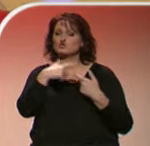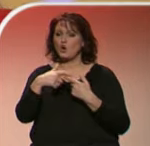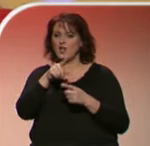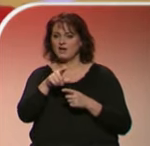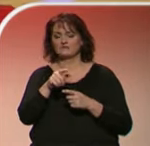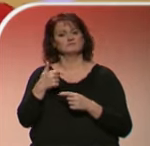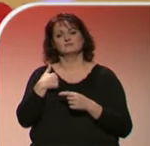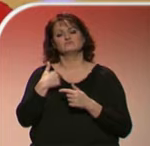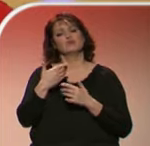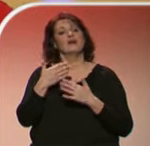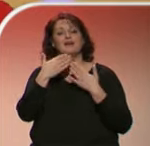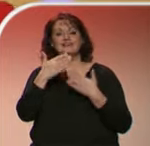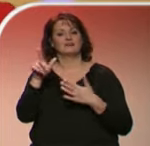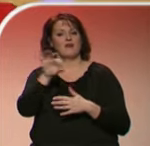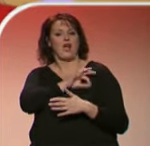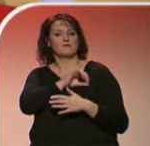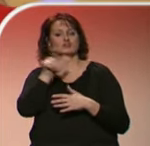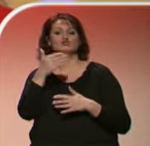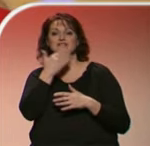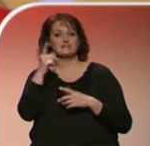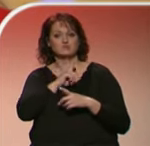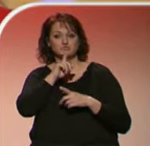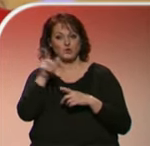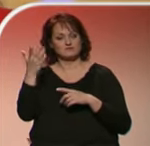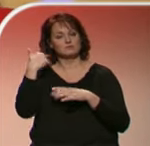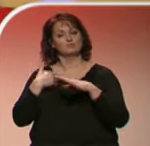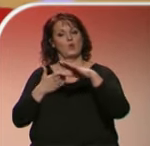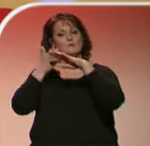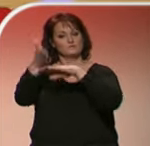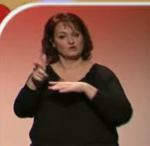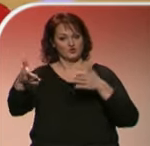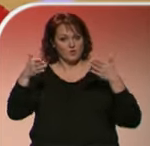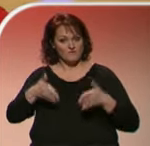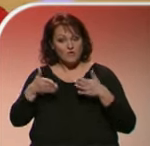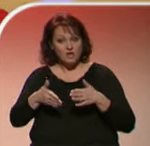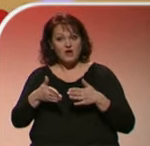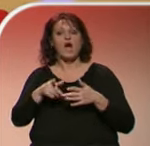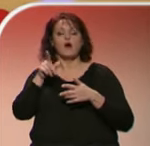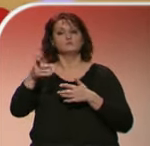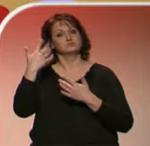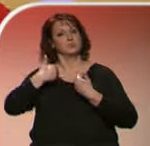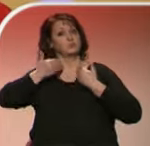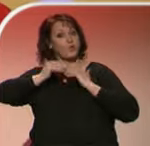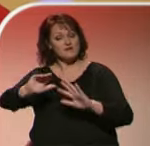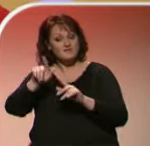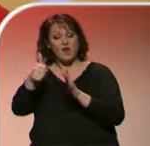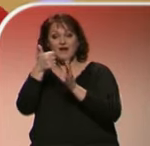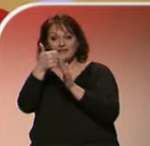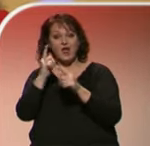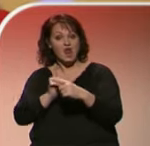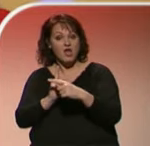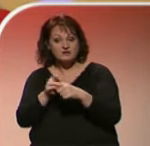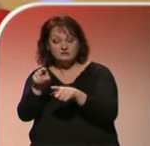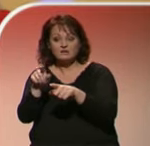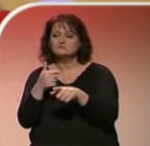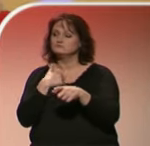svoji kamarádku z Českých Budějovic, kde jsem vlastně byla na dovolené a ona mě pozvala na jednu lekci strollaringu.